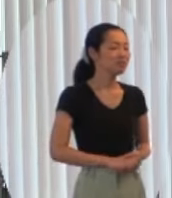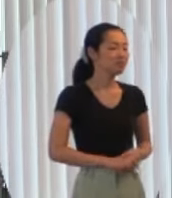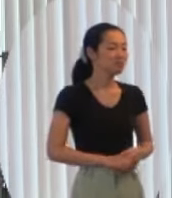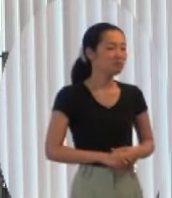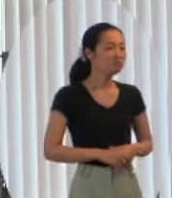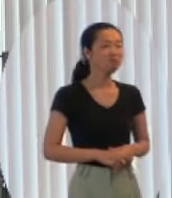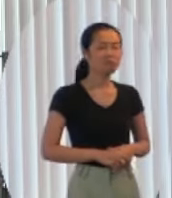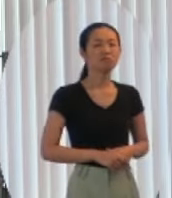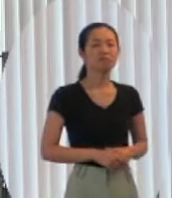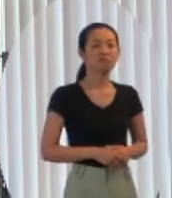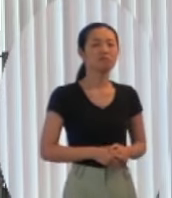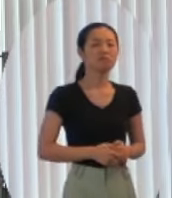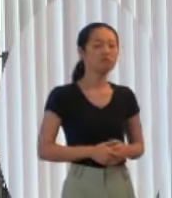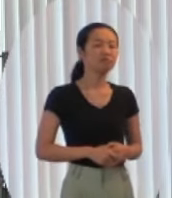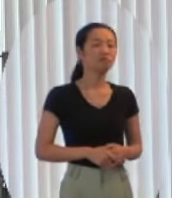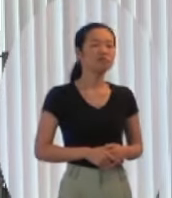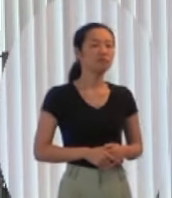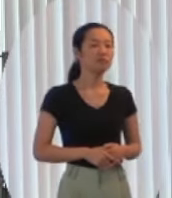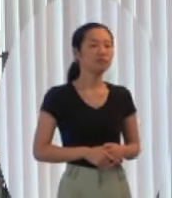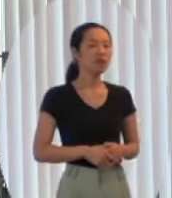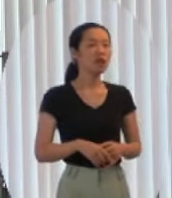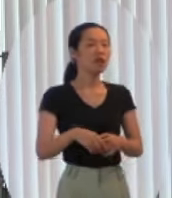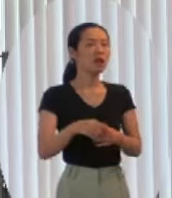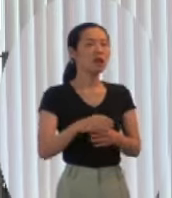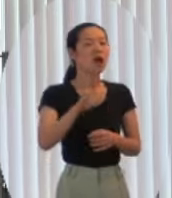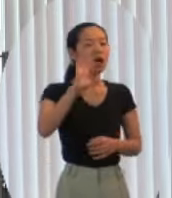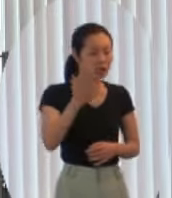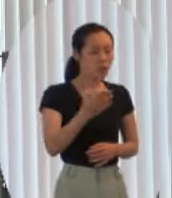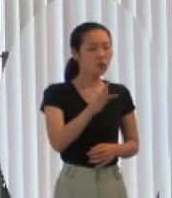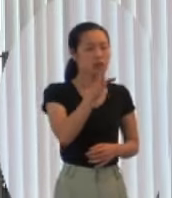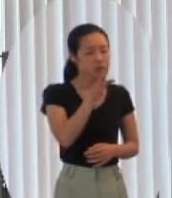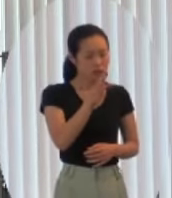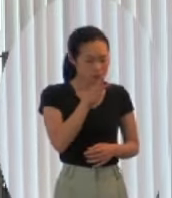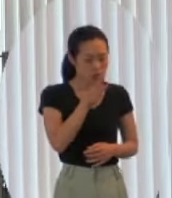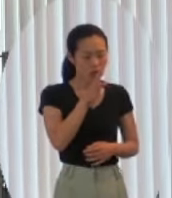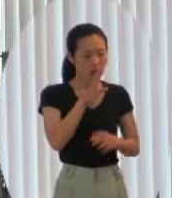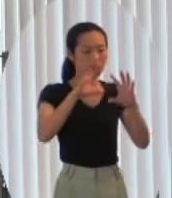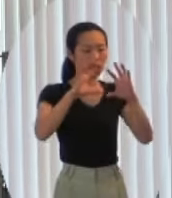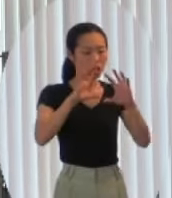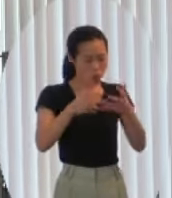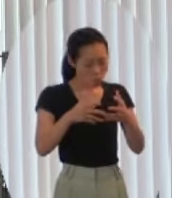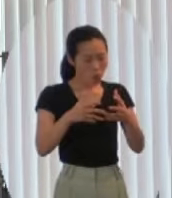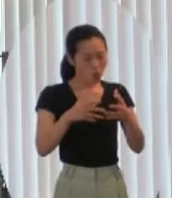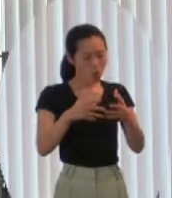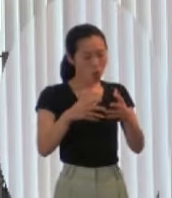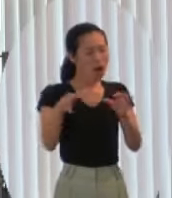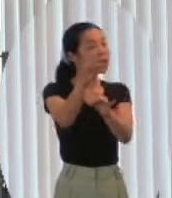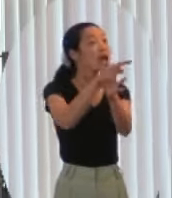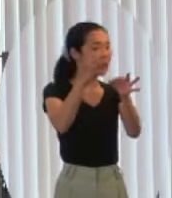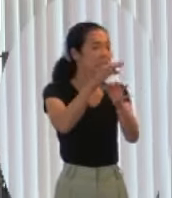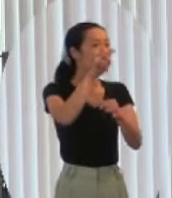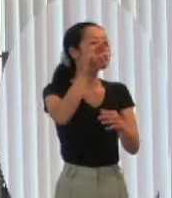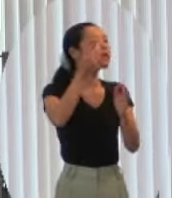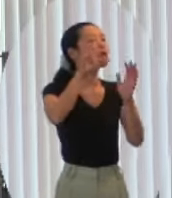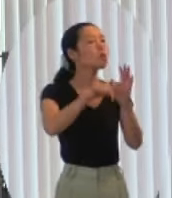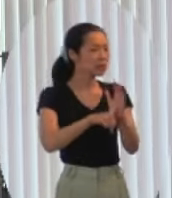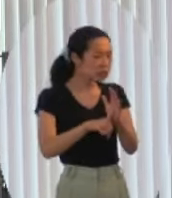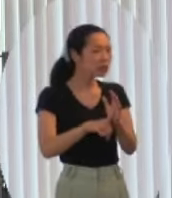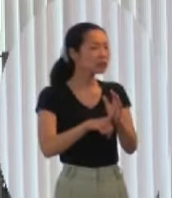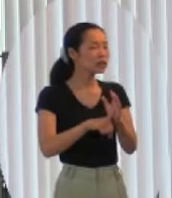軍事産業がその国を支えているという側面があるので、戦争を